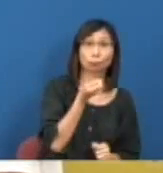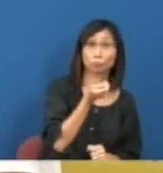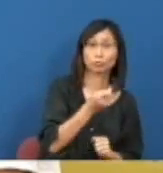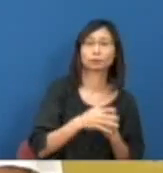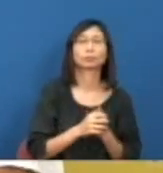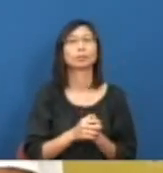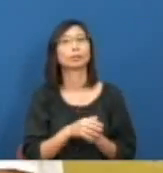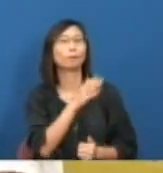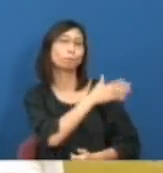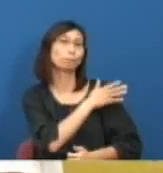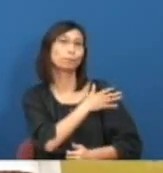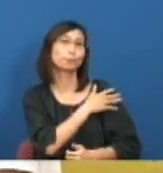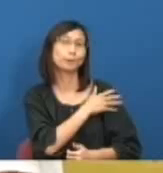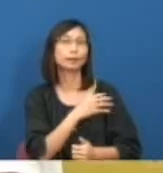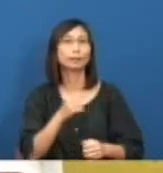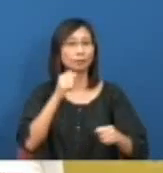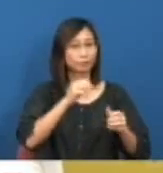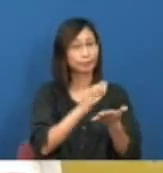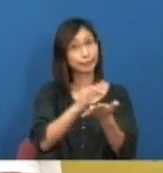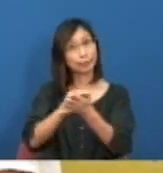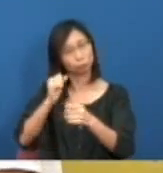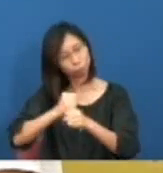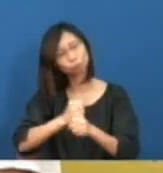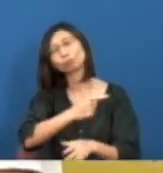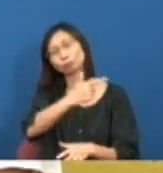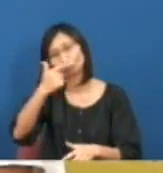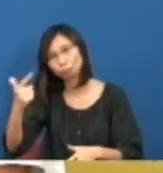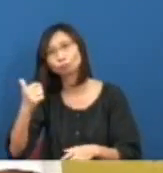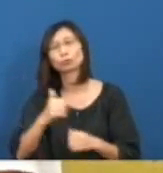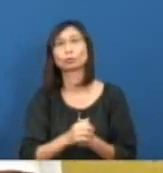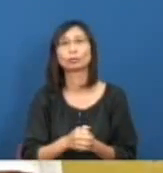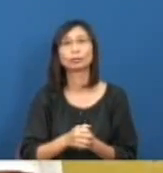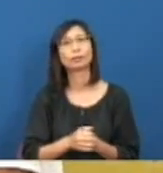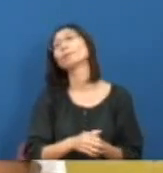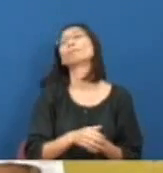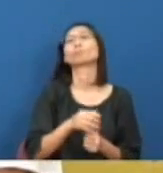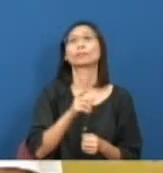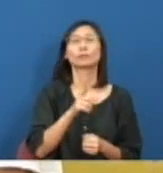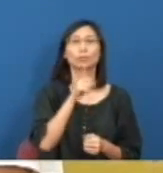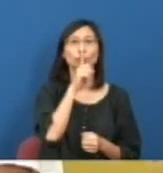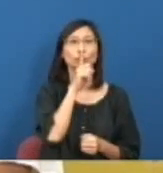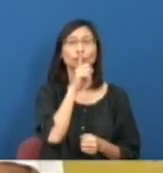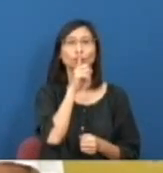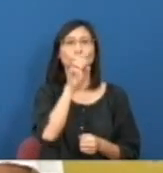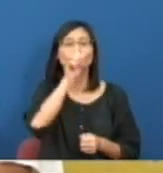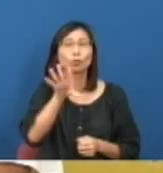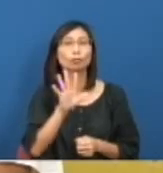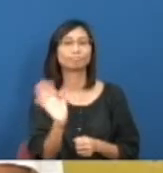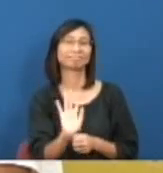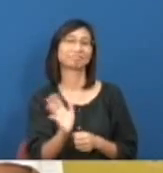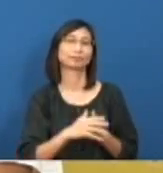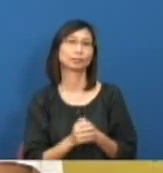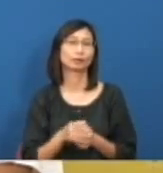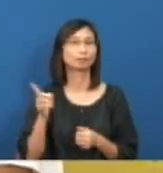那根基深厚的原因， 地區工作 有九根的原因，但是這樣都不用說，就是說他一定就是自無不勝就算